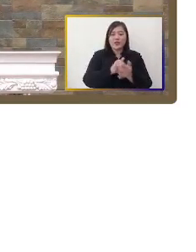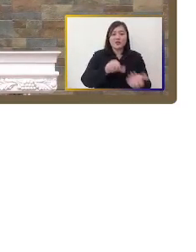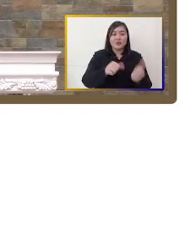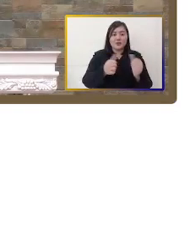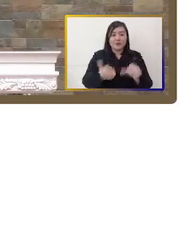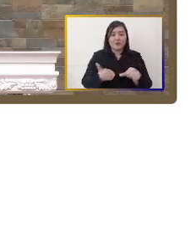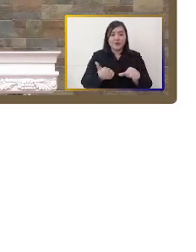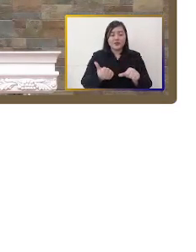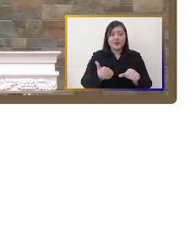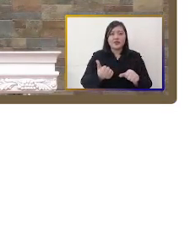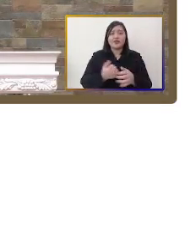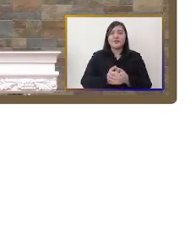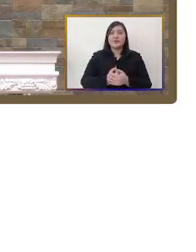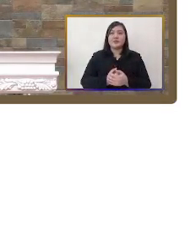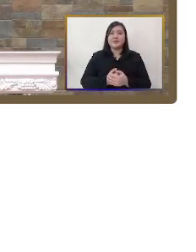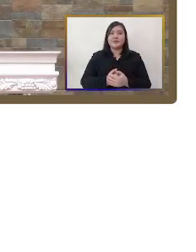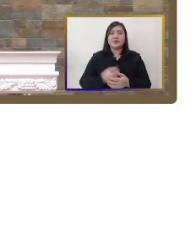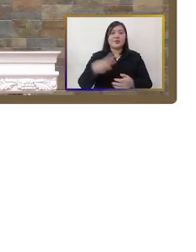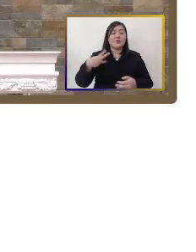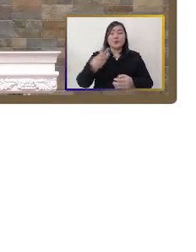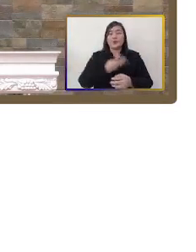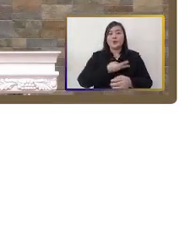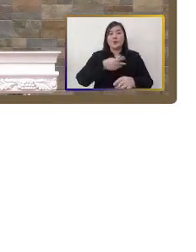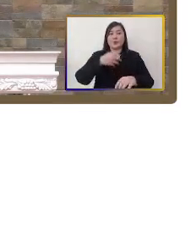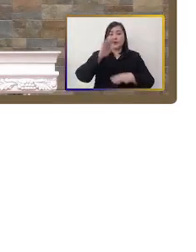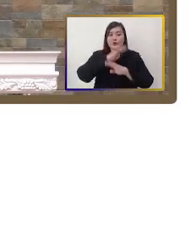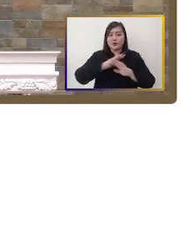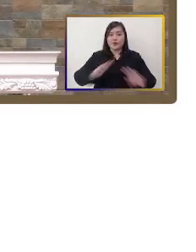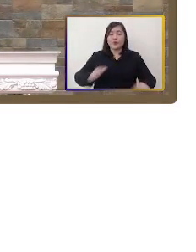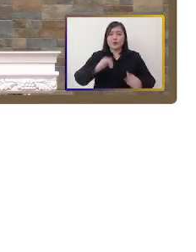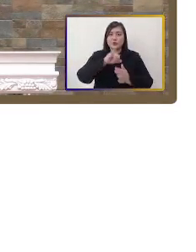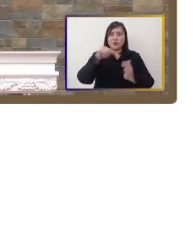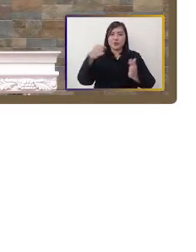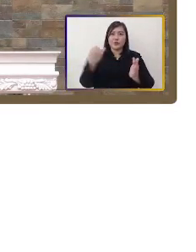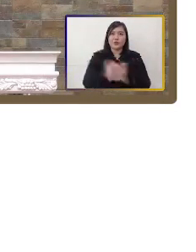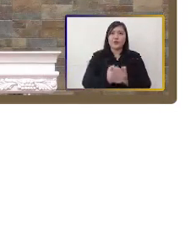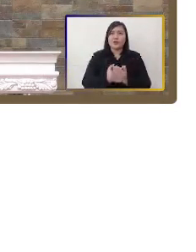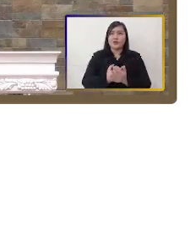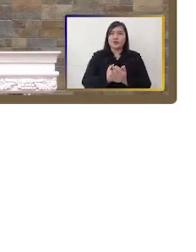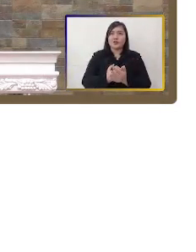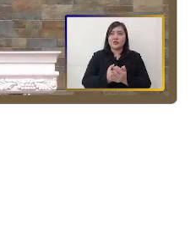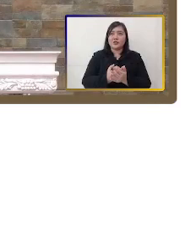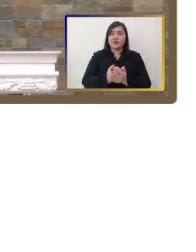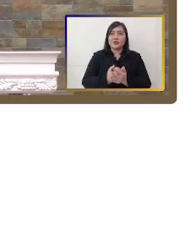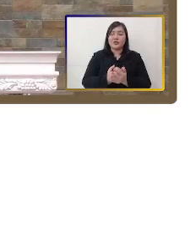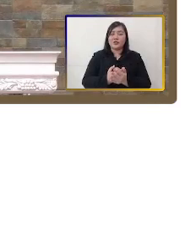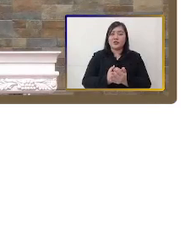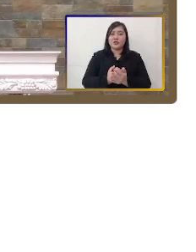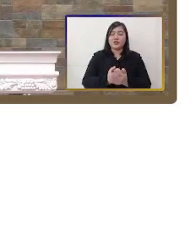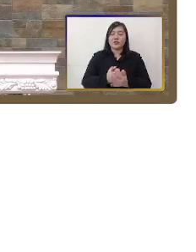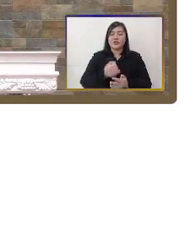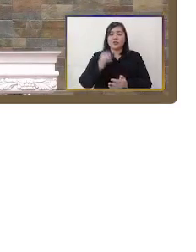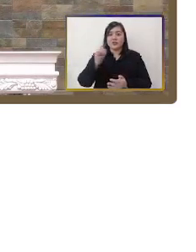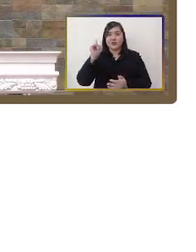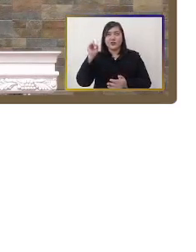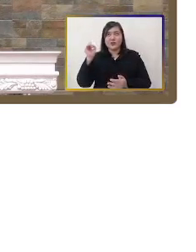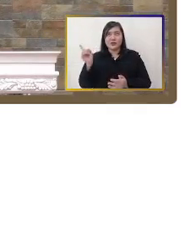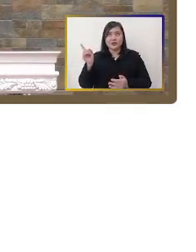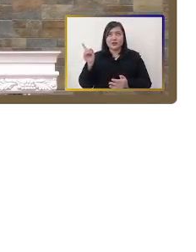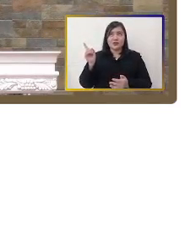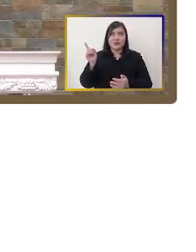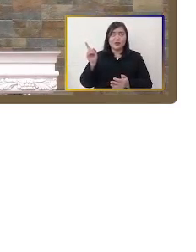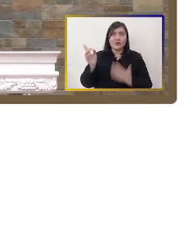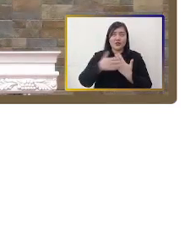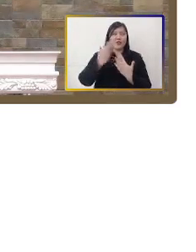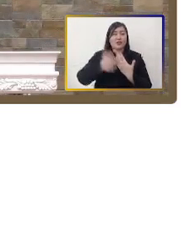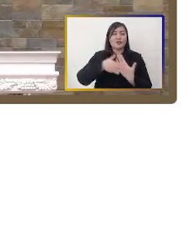many times, hindi tayo basta-bastang sumasama sa ganyan. Because we all know what is the right faith. Na